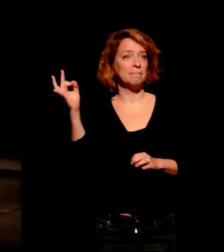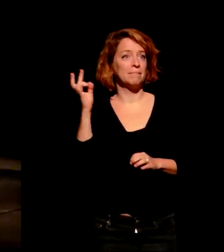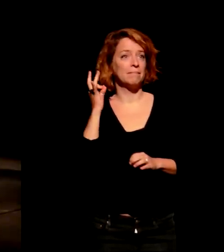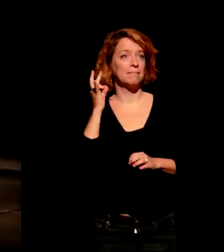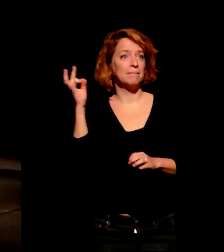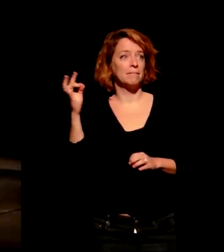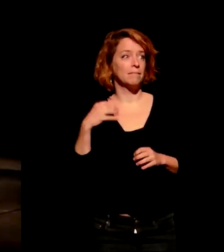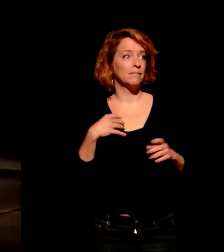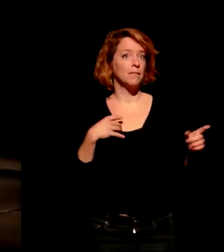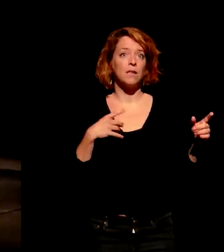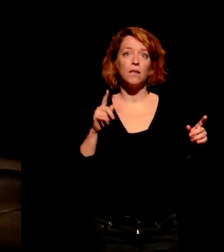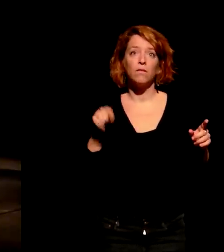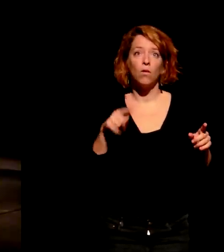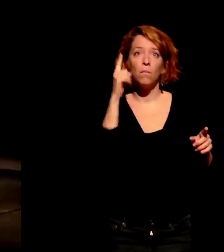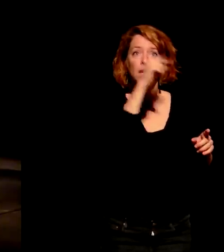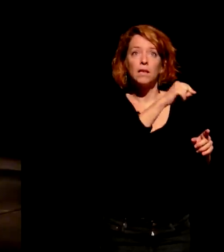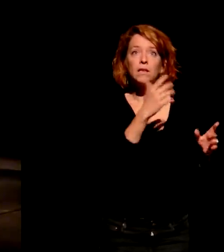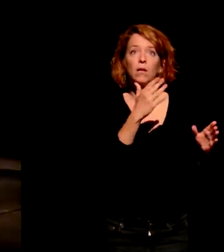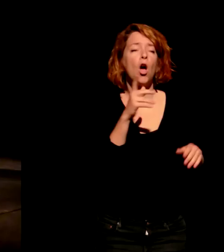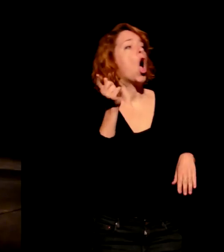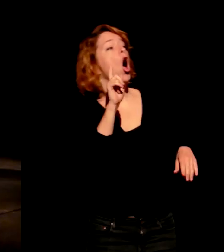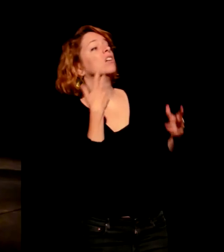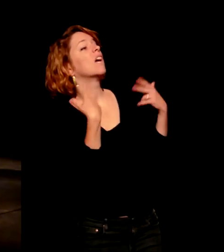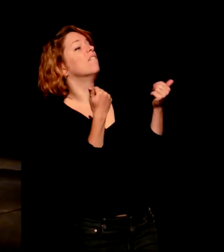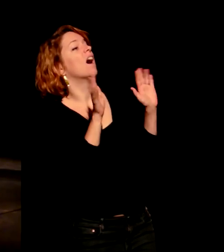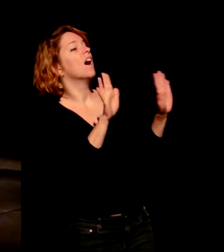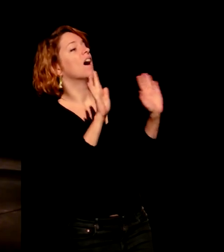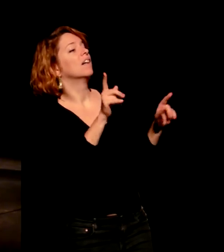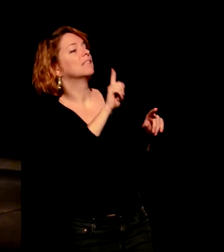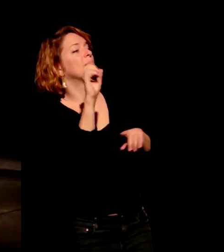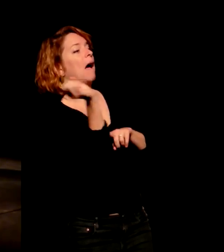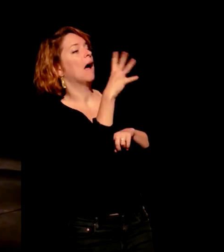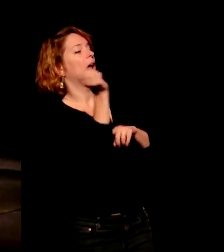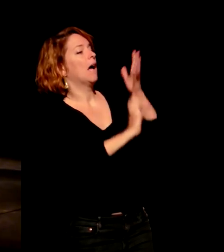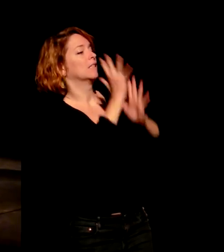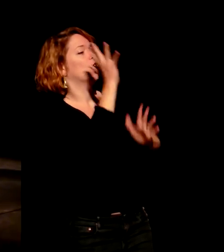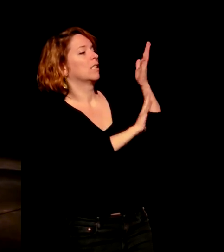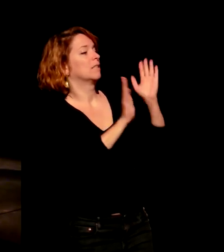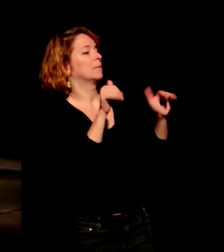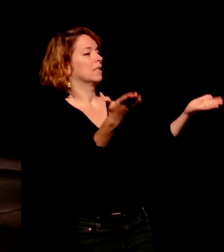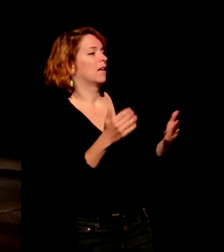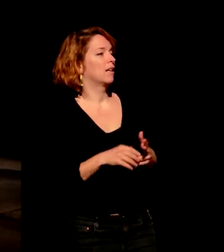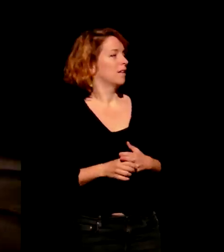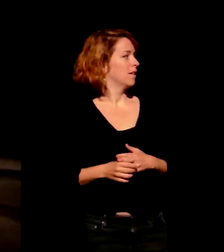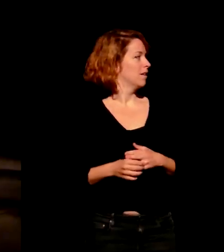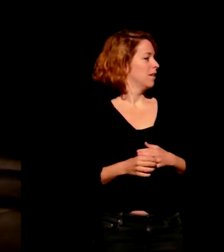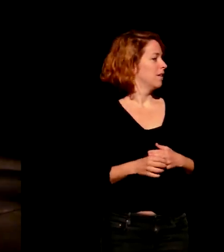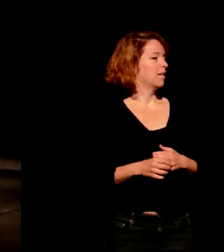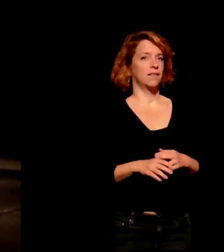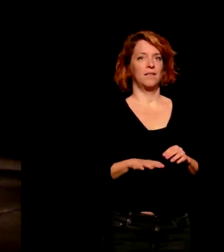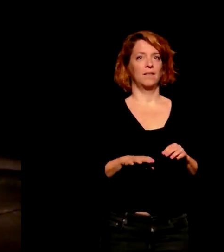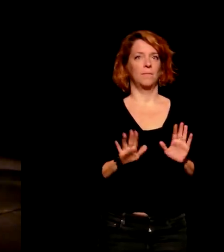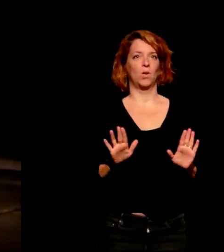Qu'est-ce qu'on fait? Il faut partir, Martin? C'est pas l'idée? Non, ça va. Pour l'instant, c'est pas l'alarme incendie. D'accord. Pour l'instant, on va pas